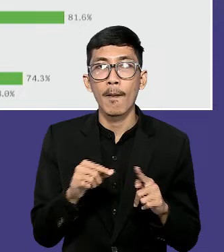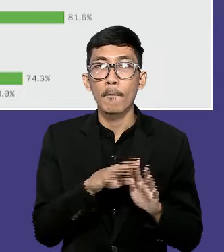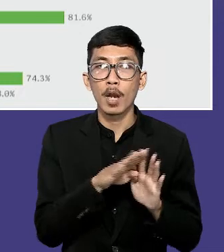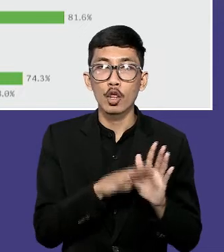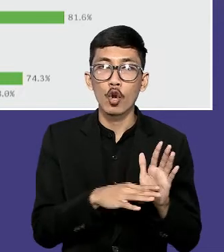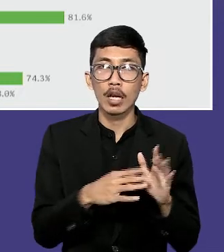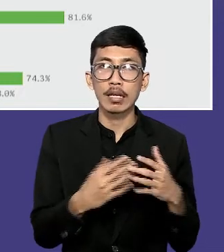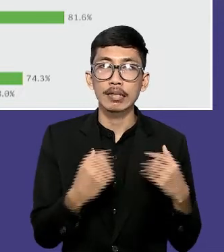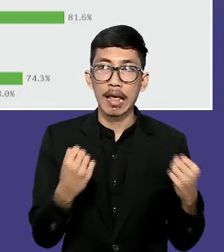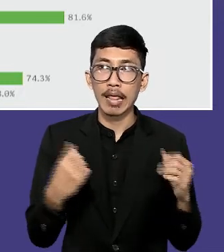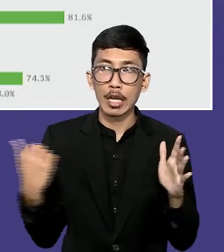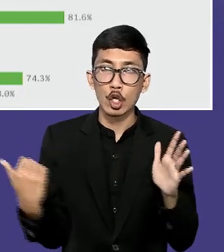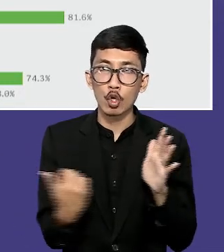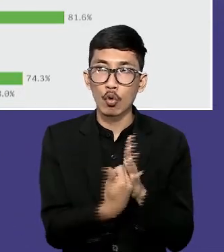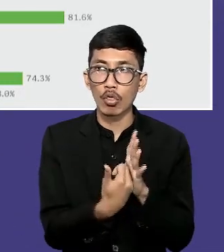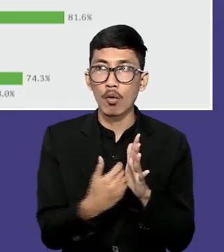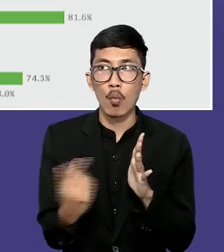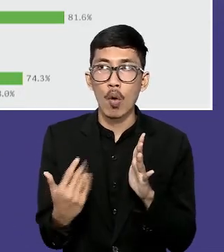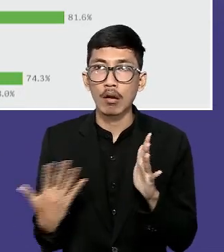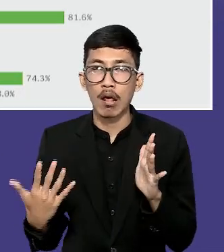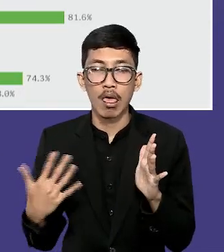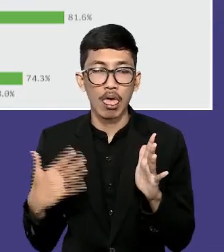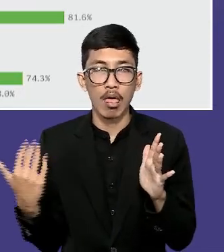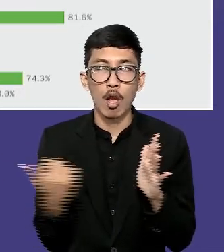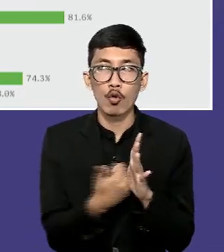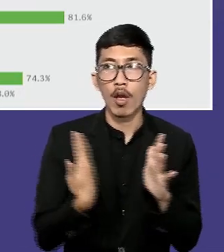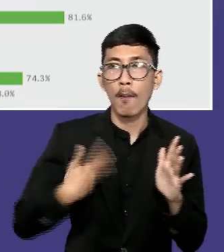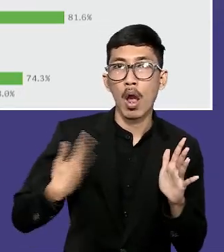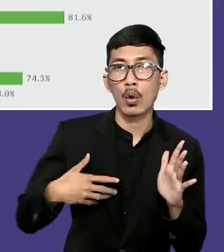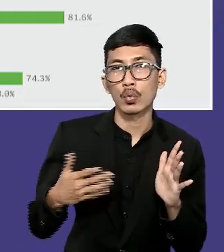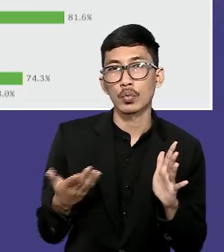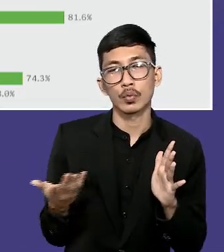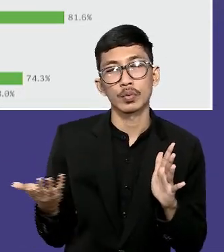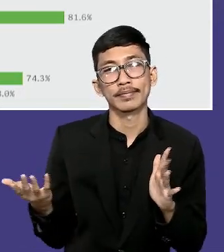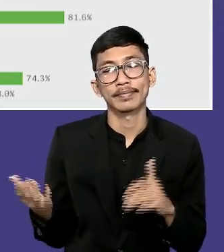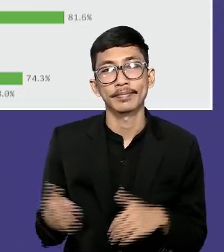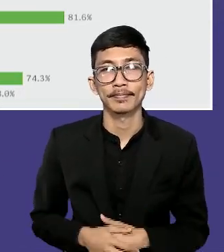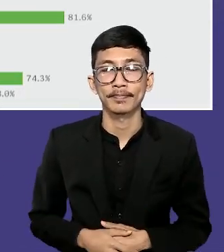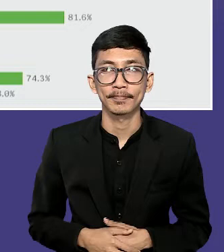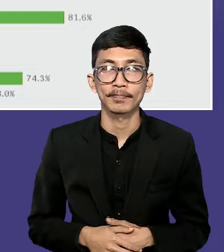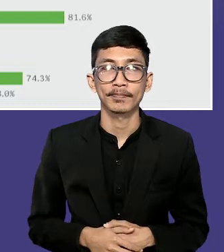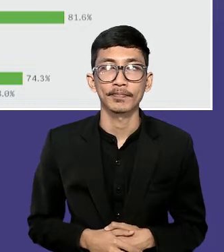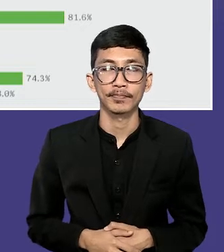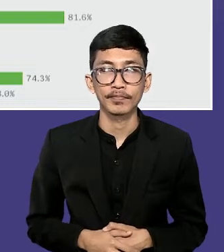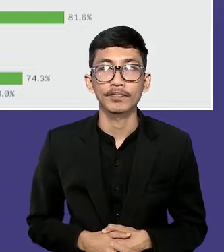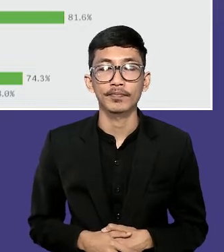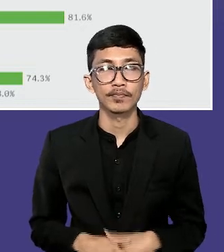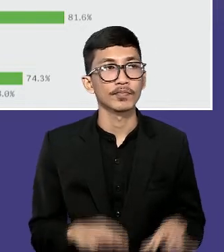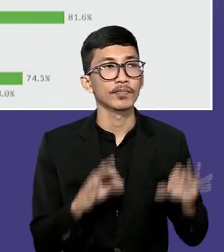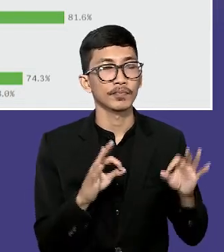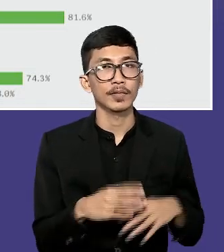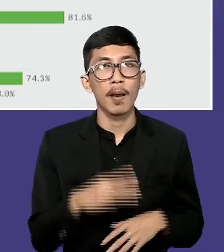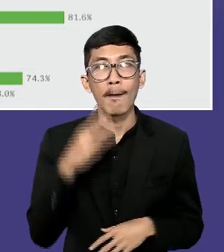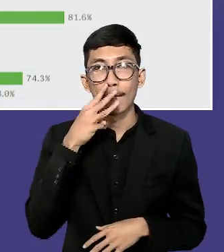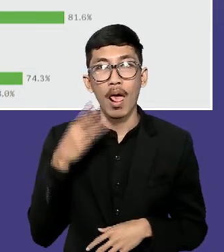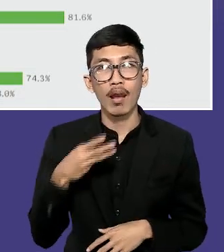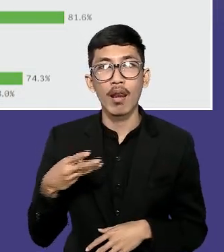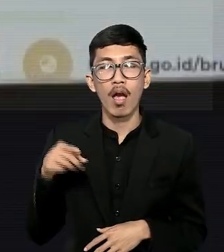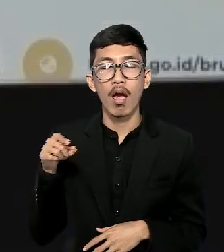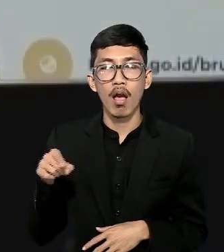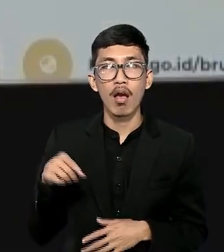pharmasi ke intervention pada berbicara mengenai Belanda Belanda akhirnya mengkonfirmasi adanya varian